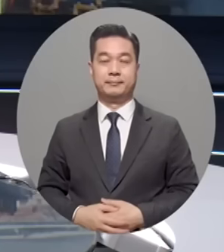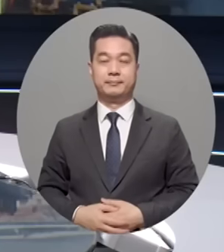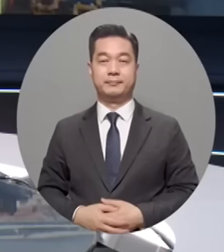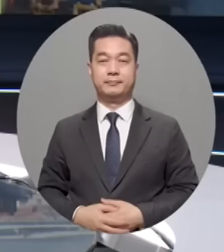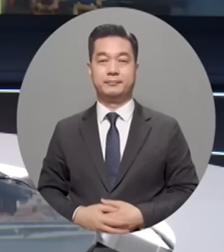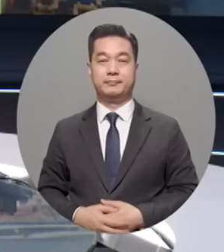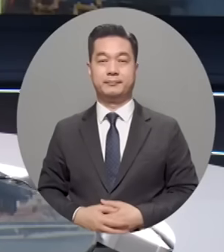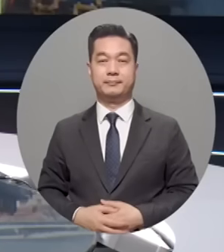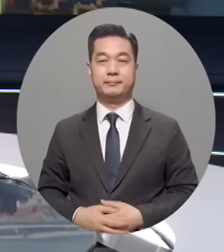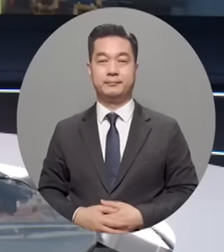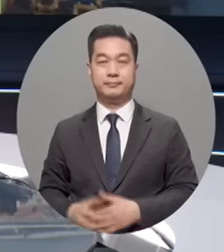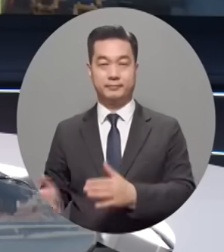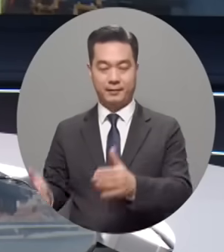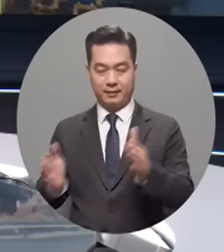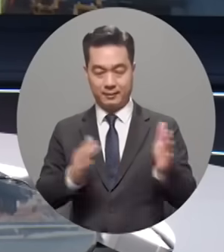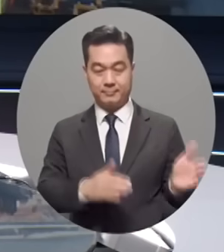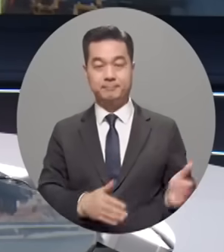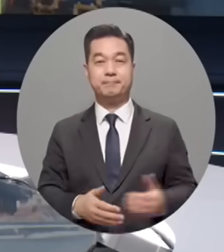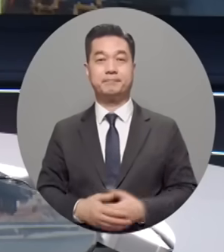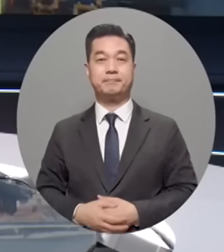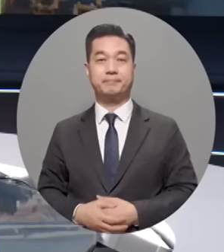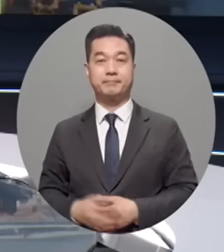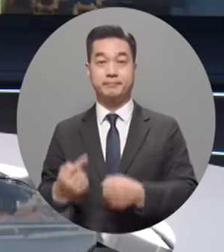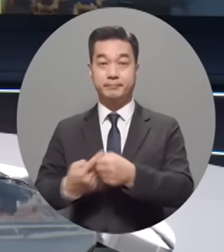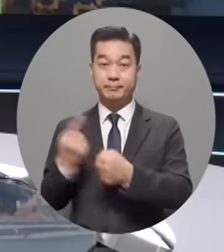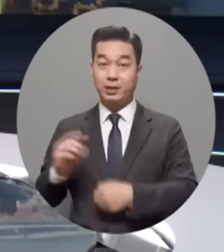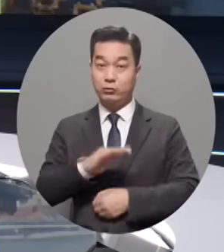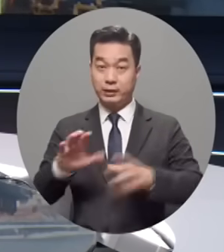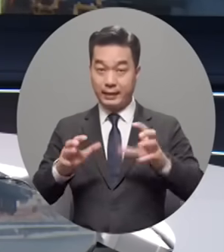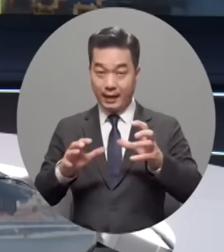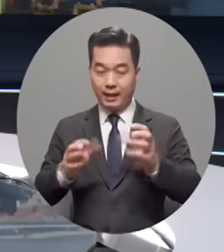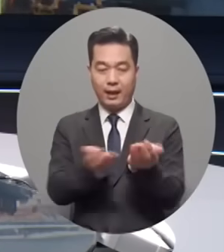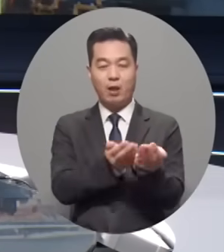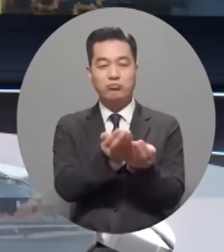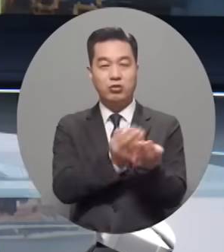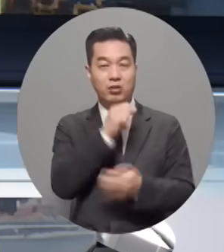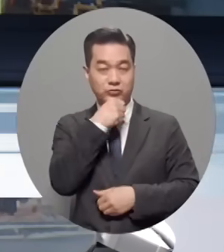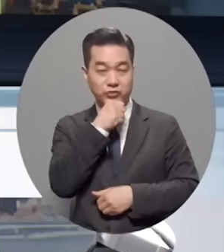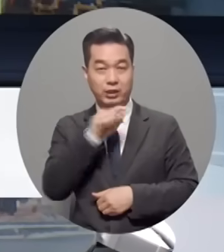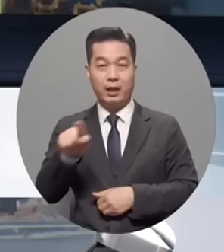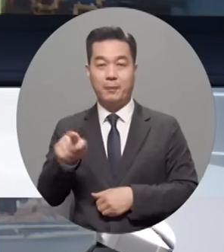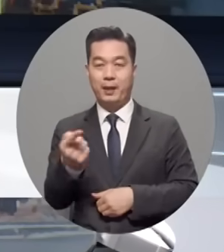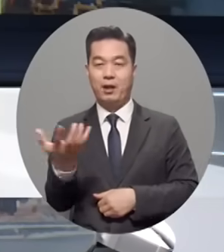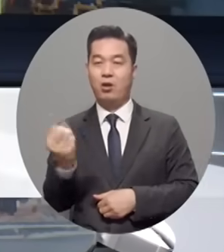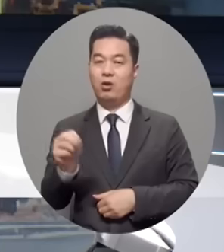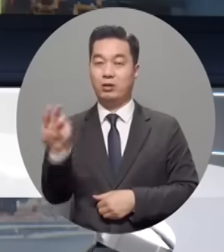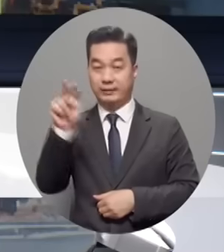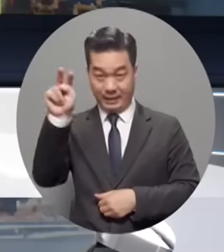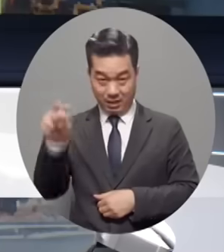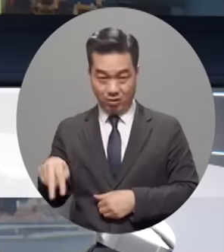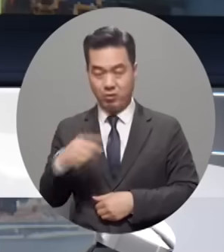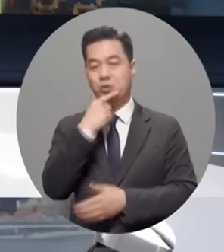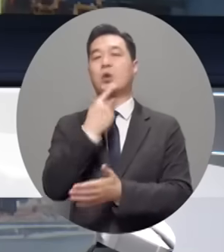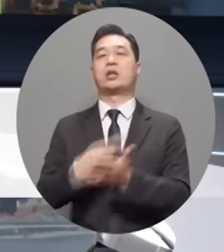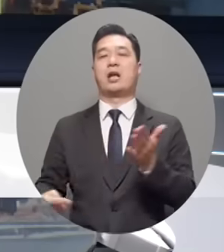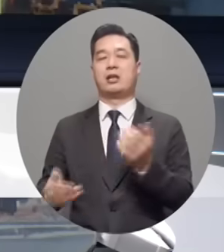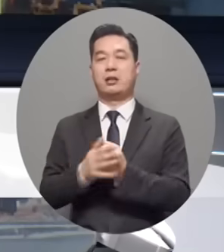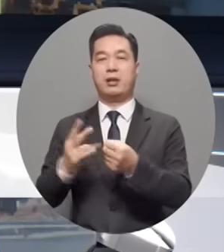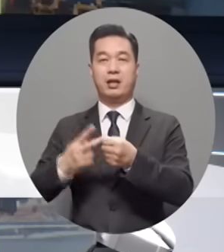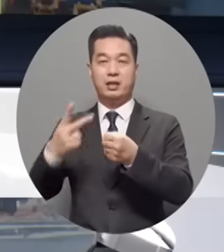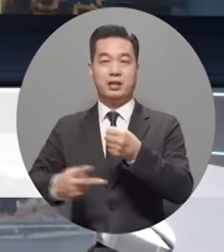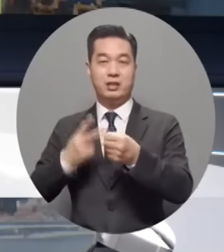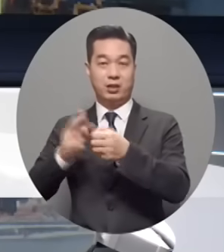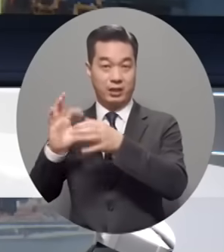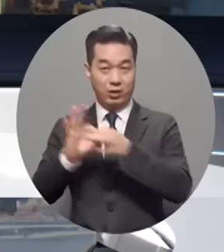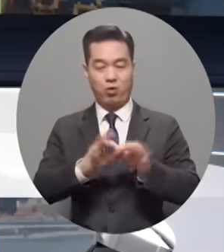계속해서 다음 소식 전해드리겠습니다. 지난해 우리나라의 무역 수지가 100억 달러가량 적자를 보면서 2년 연속 마이너스를